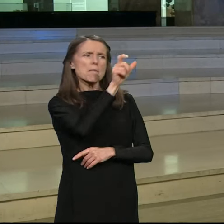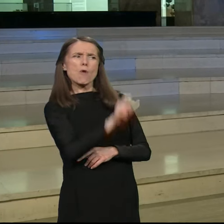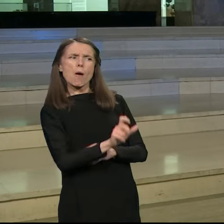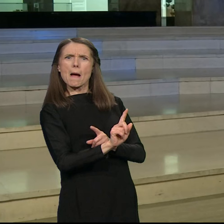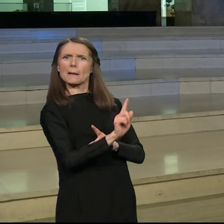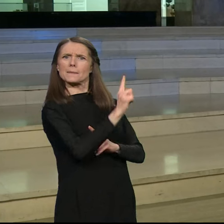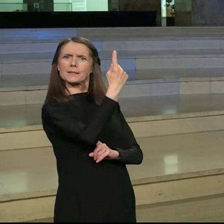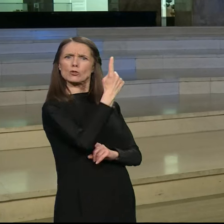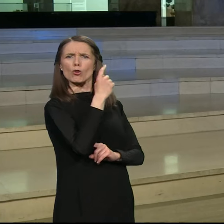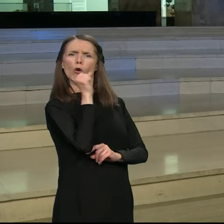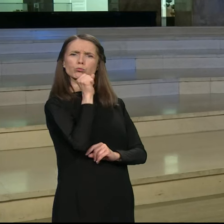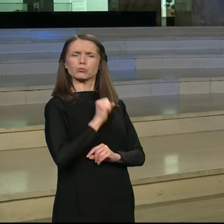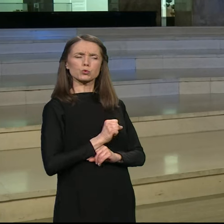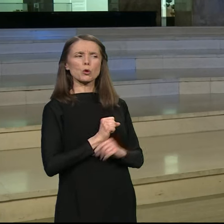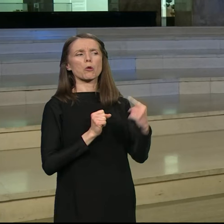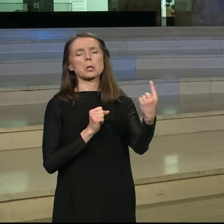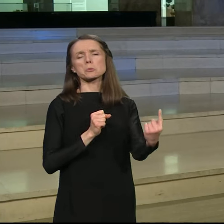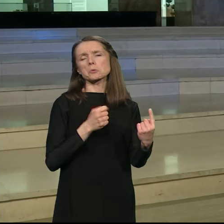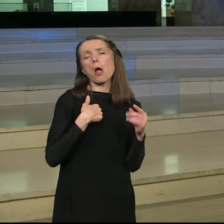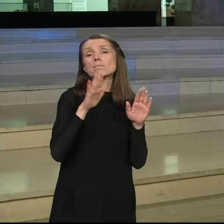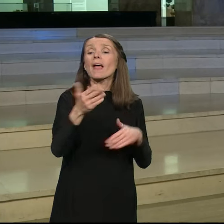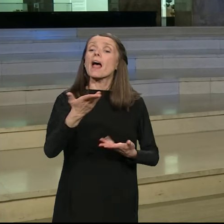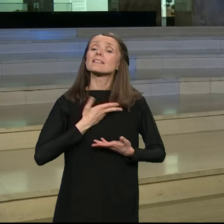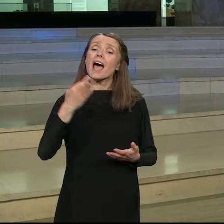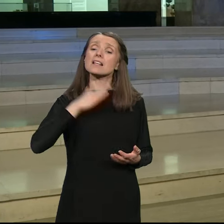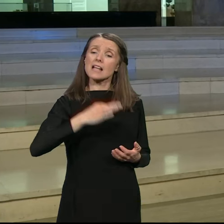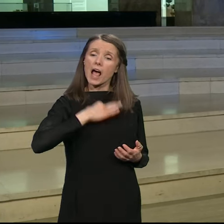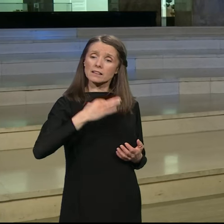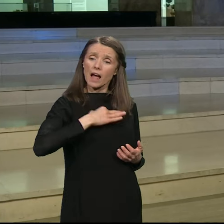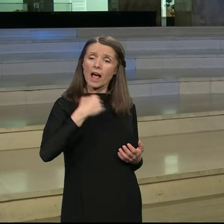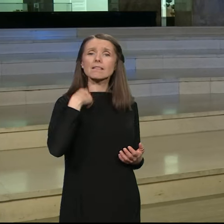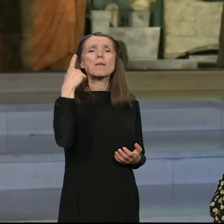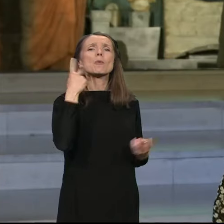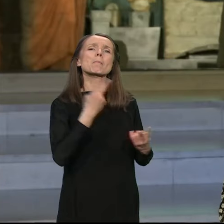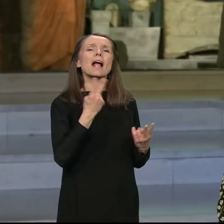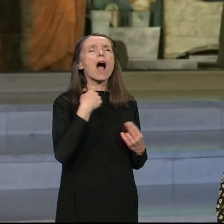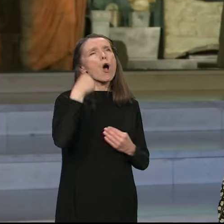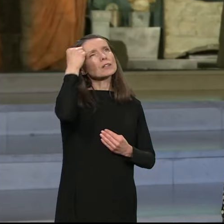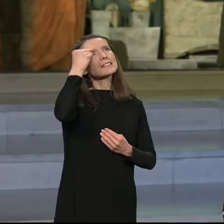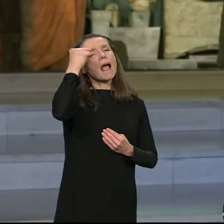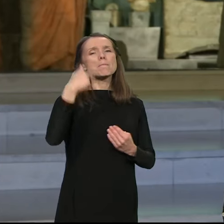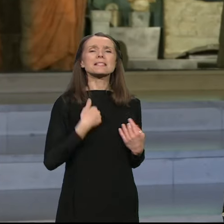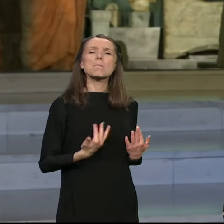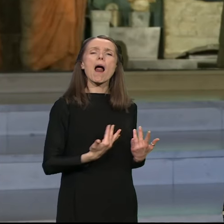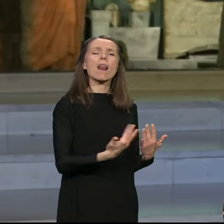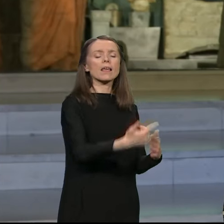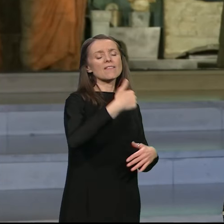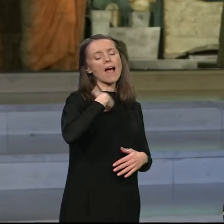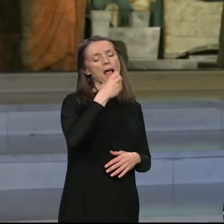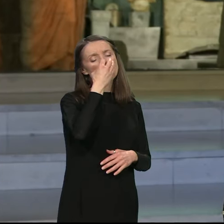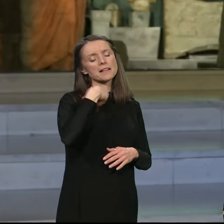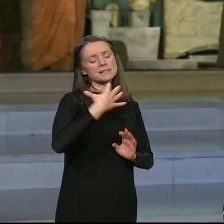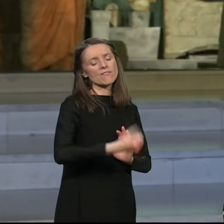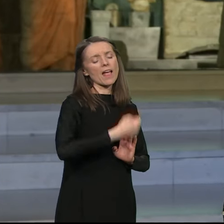stajao. I ja sam imala zadatak da kao idem po livadi i da berem cveće